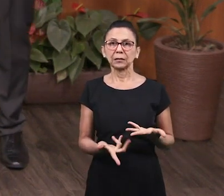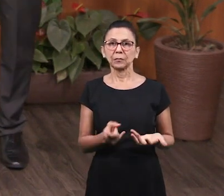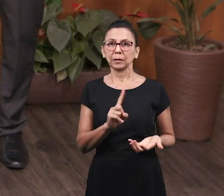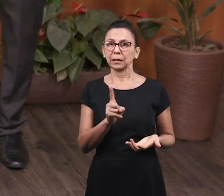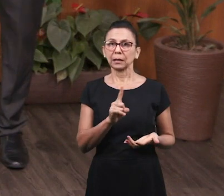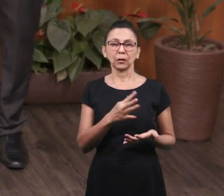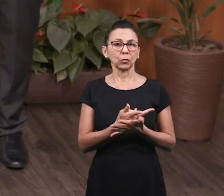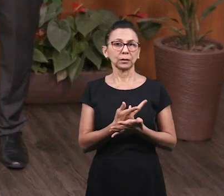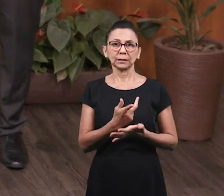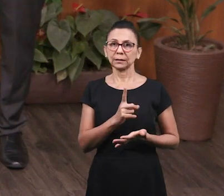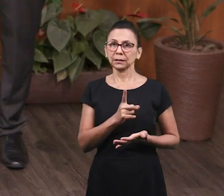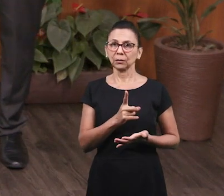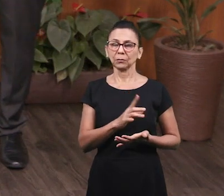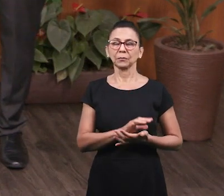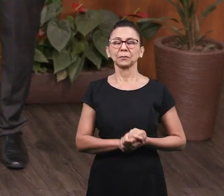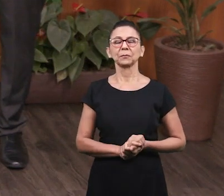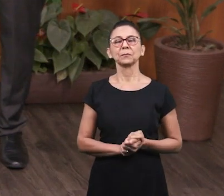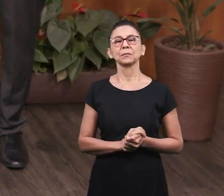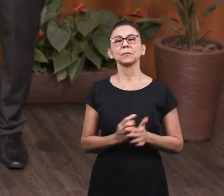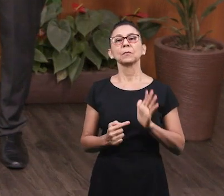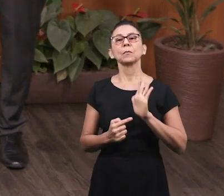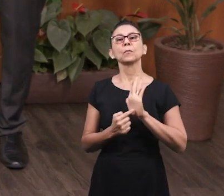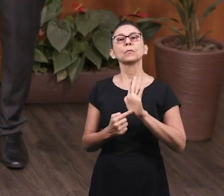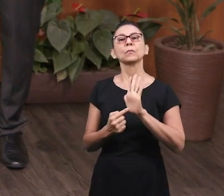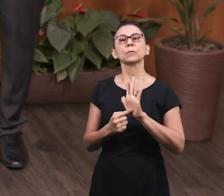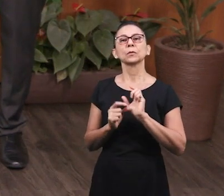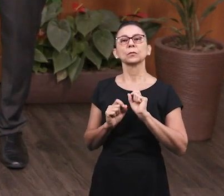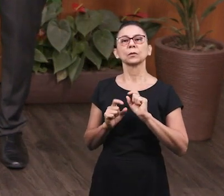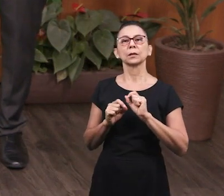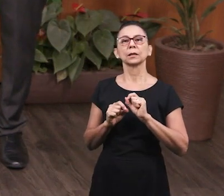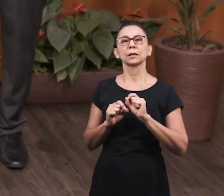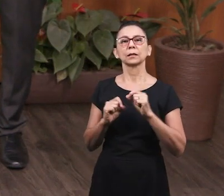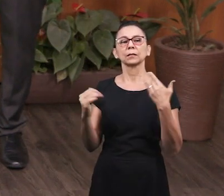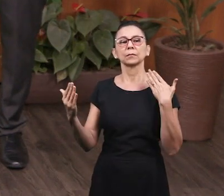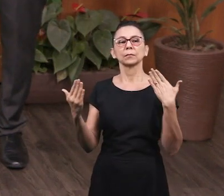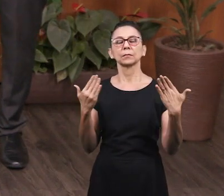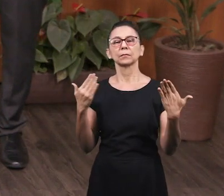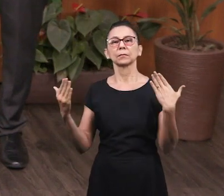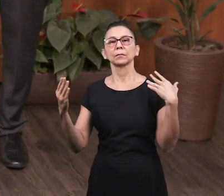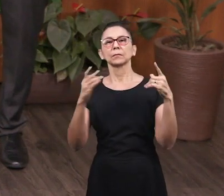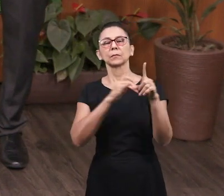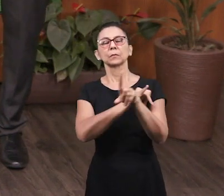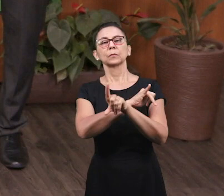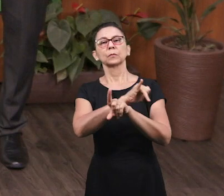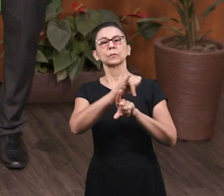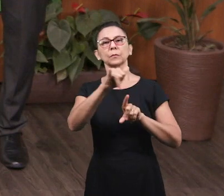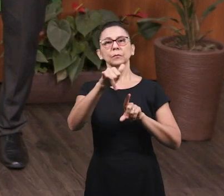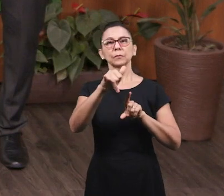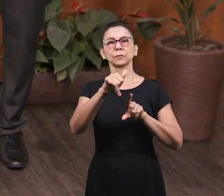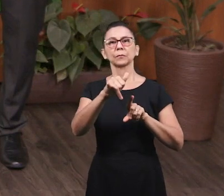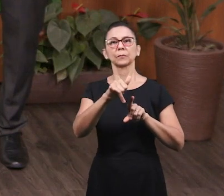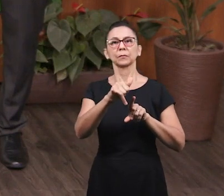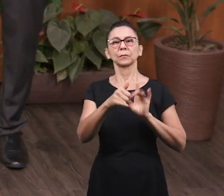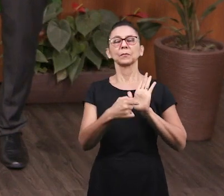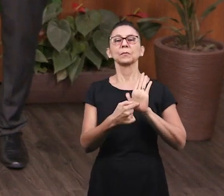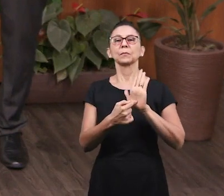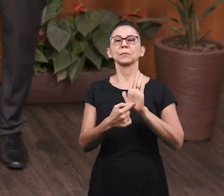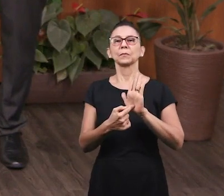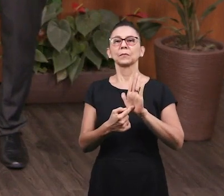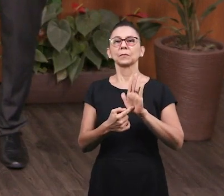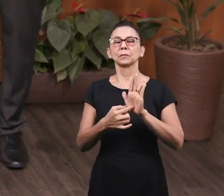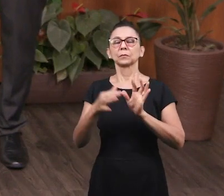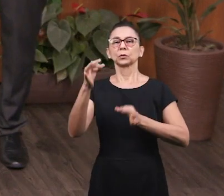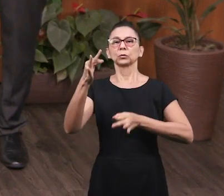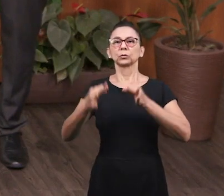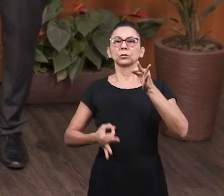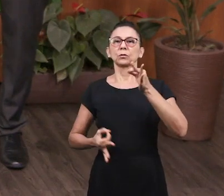ce n'est pas. Nous montrons quoi? Le parallèle prophétique de la représentation